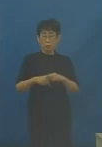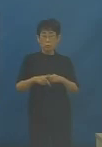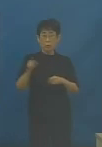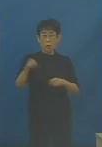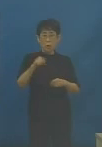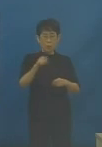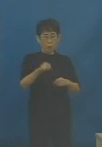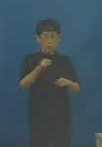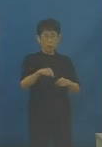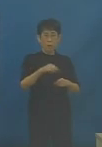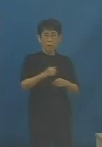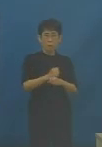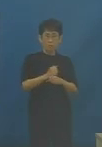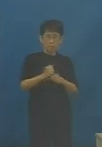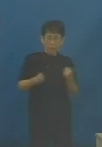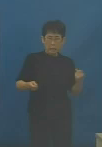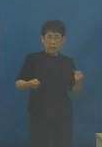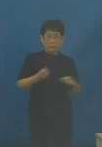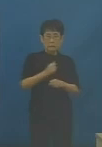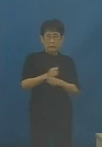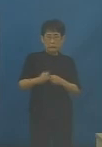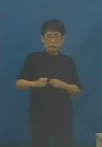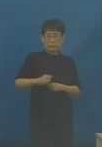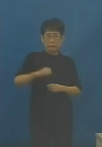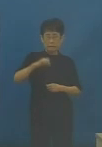というのも中に混じってましたので、